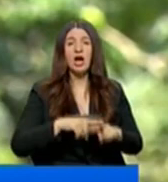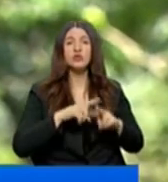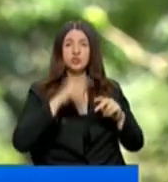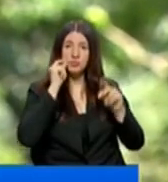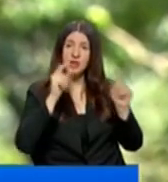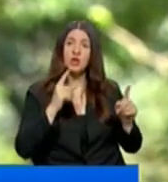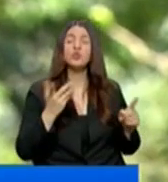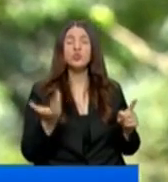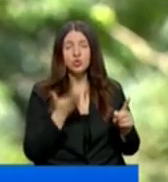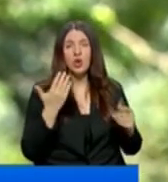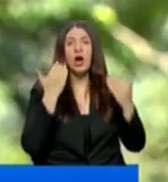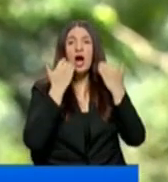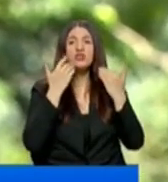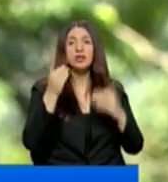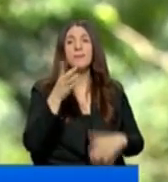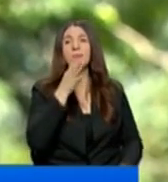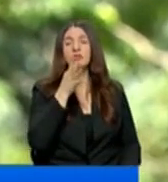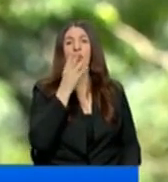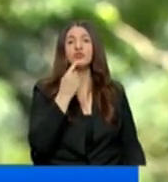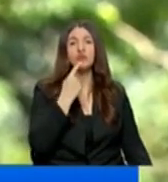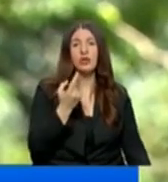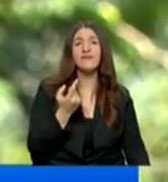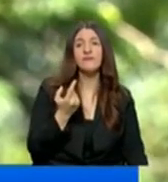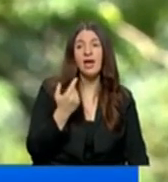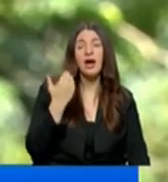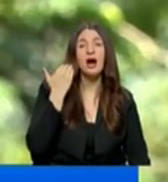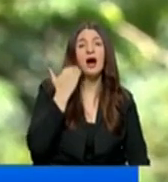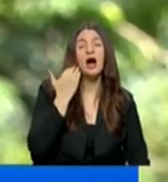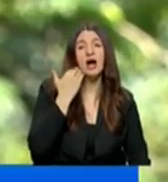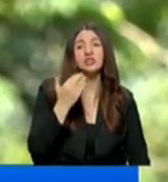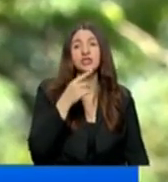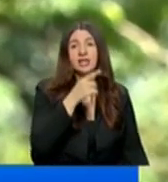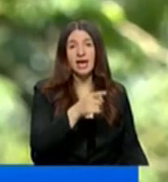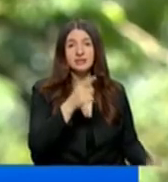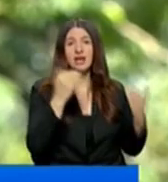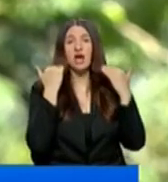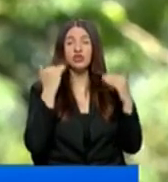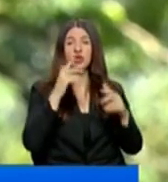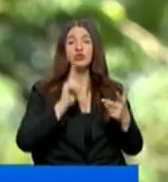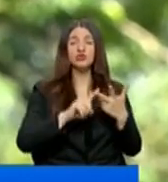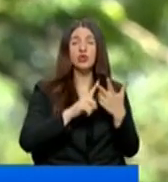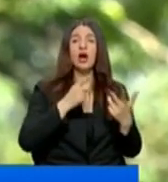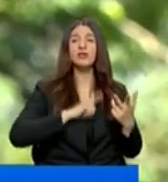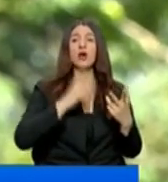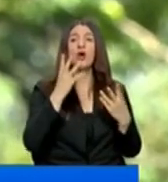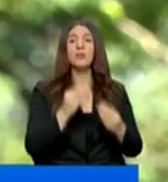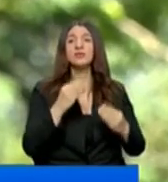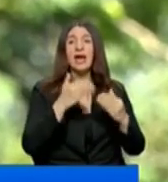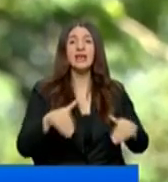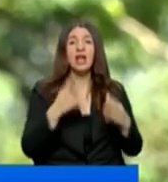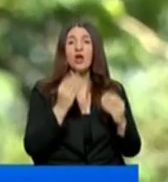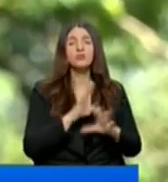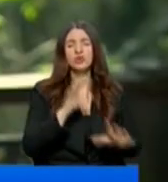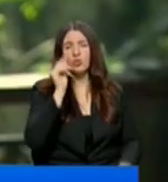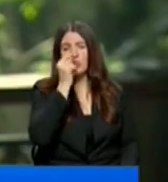Çıray güya Akşener'in de bilgisi olduğunu belirtiyorlar ve Akşener Erdoğan'ın üçüncü kez aday olmasında engel